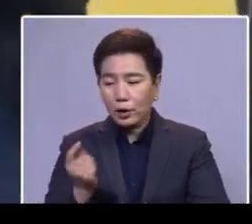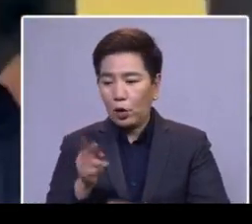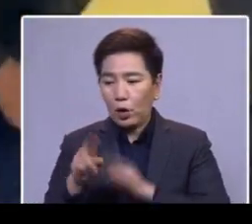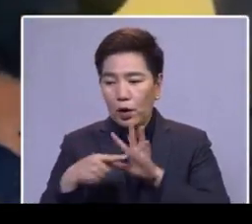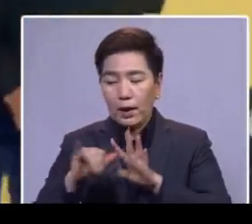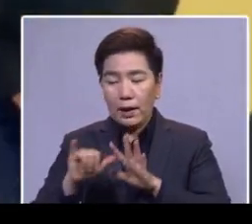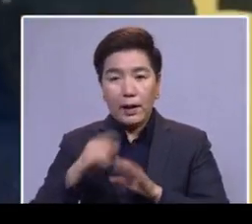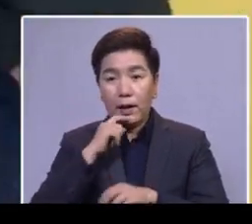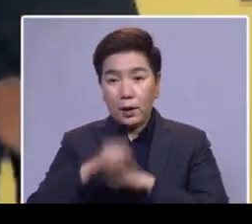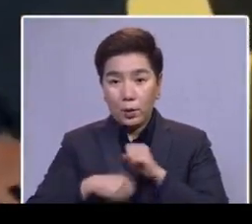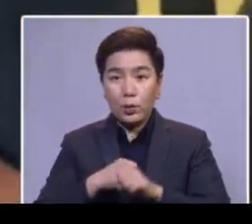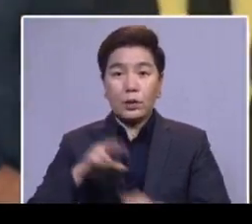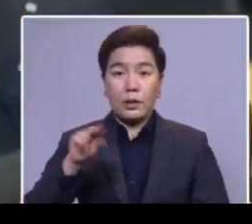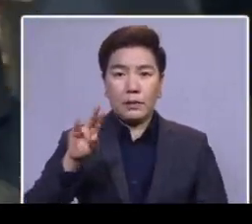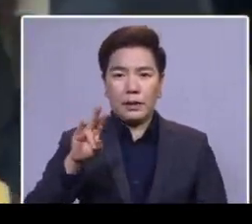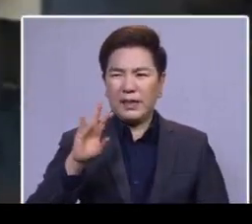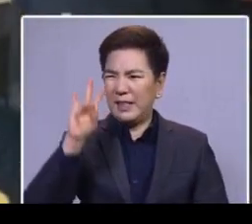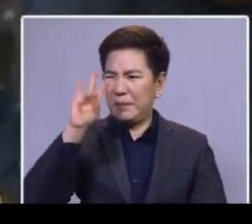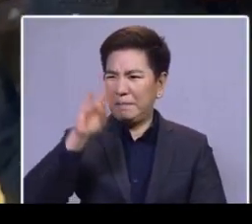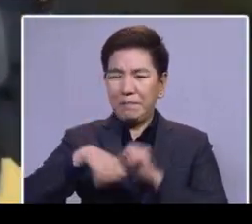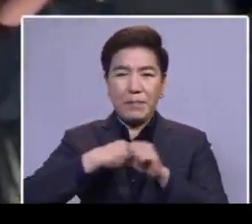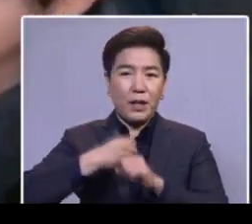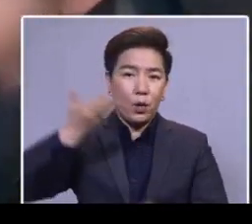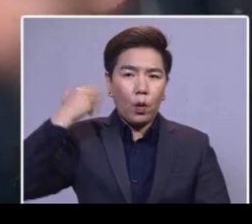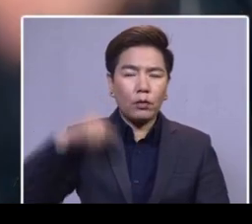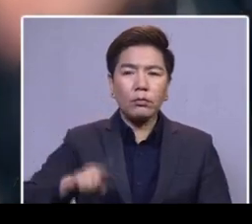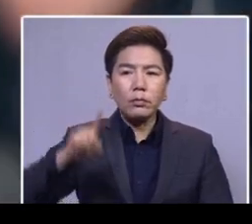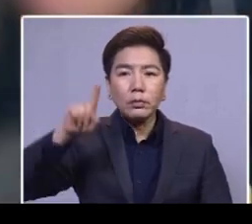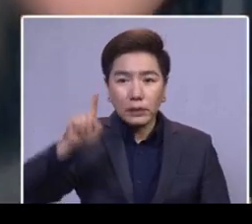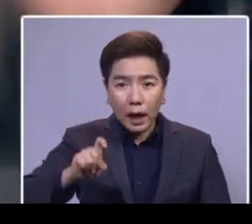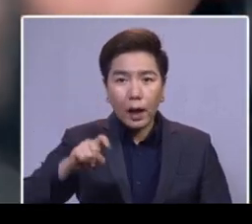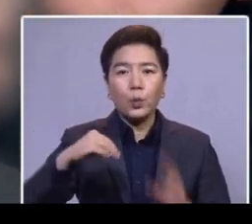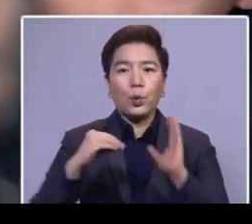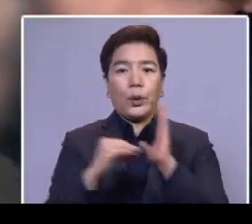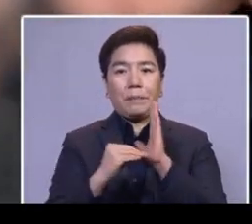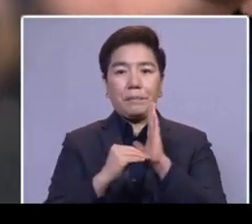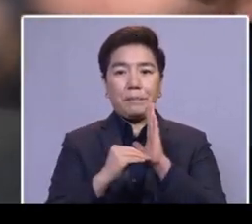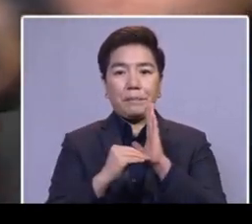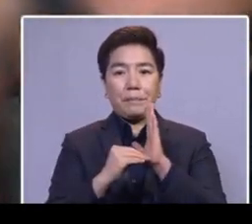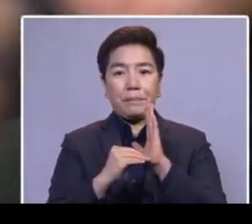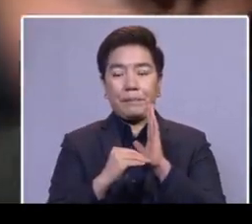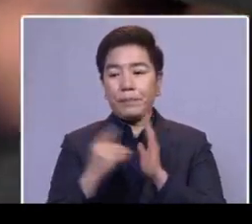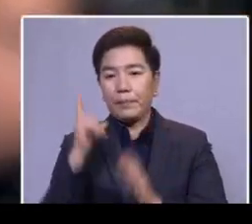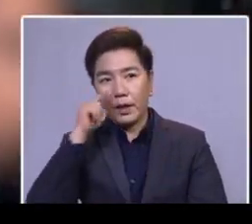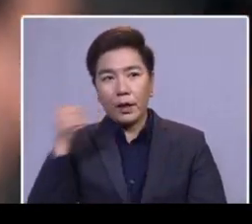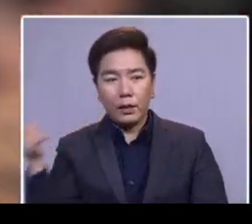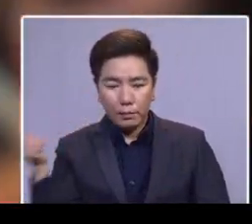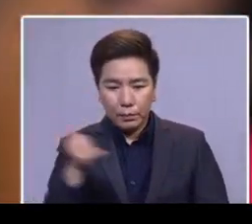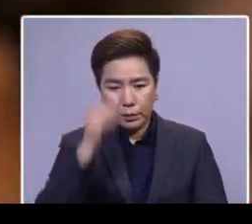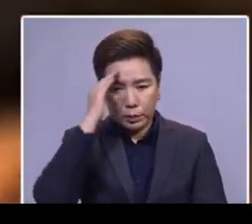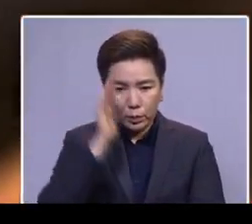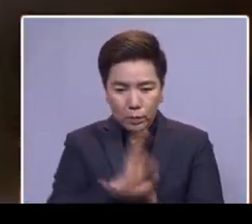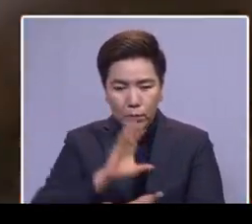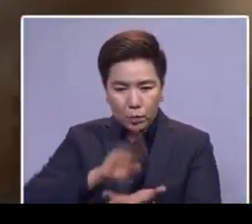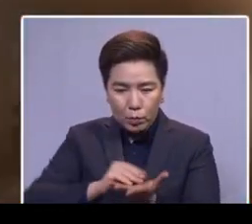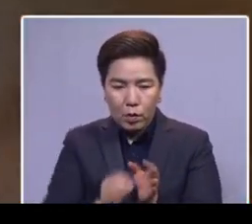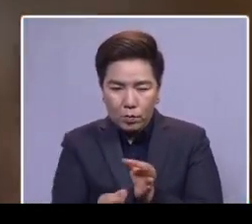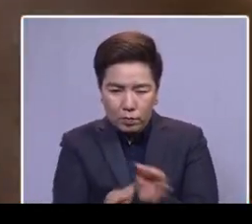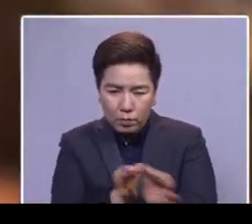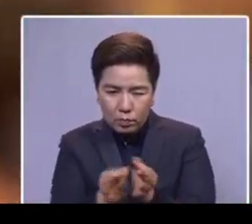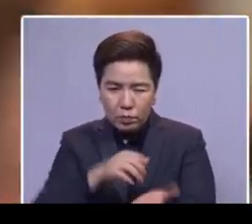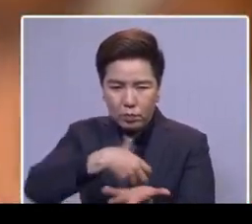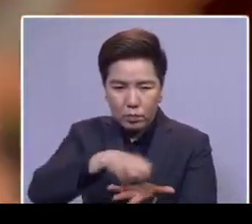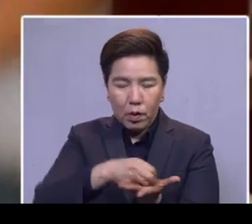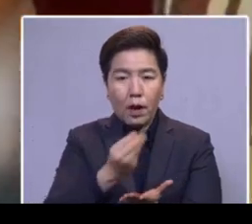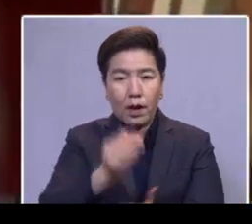ต้องย้อนกลับไป 7ปีที่แล้วนะคะเธอเสียชีวิตในพื้นที่กรุงเทพฯวันนี้คุณแม่เดินทางไปให้ข้อมูลกับคณะทำงานของทาง